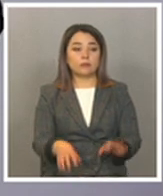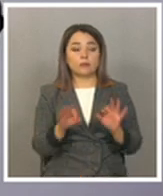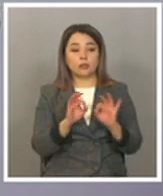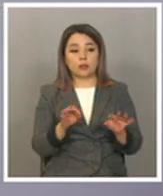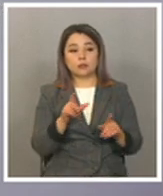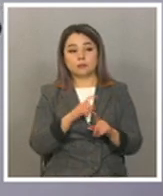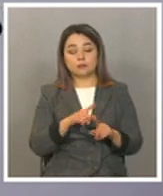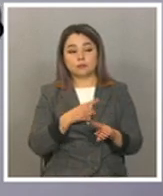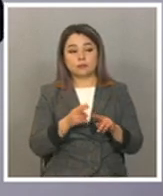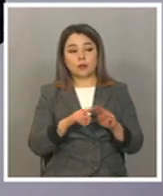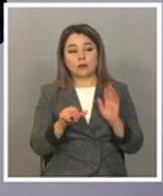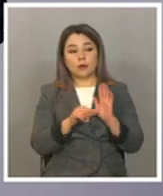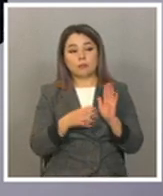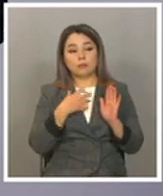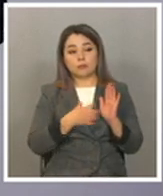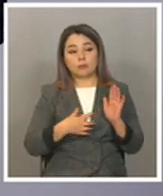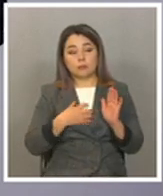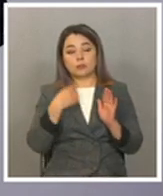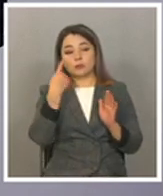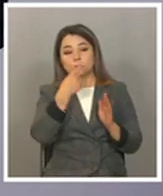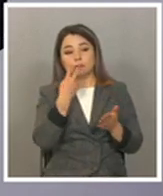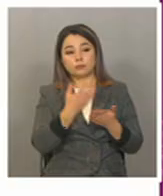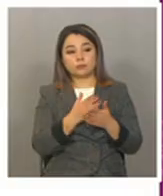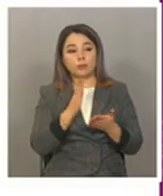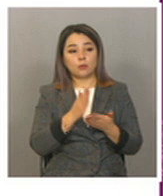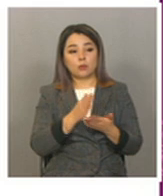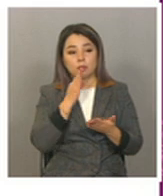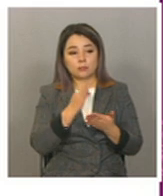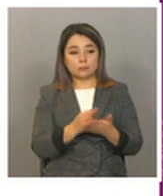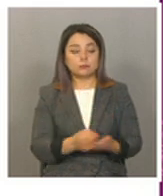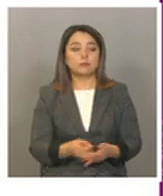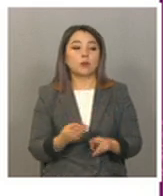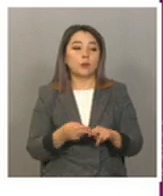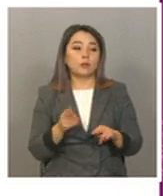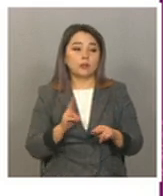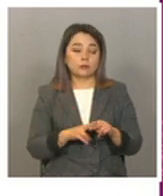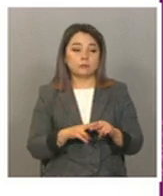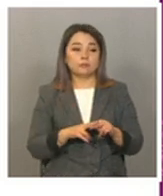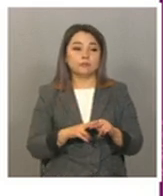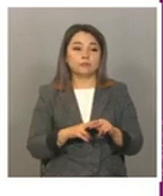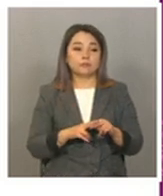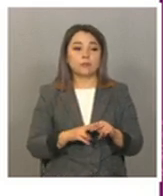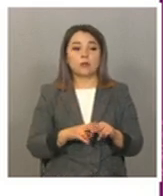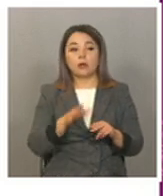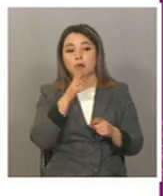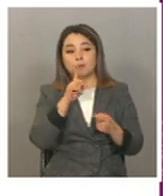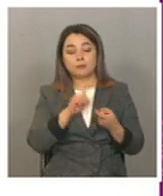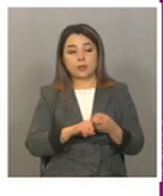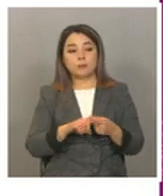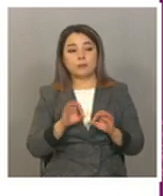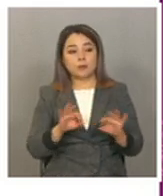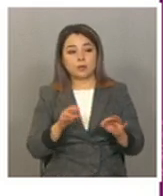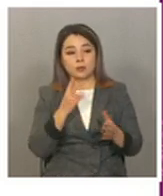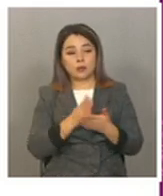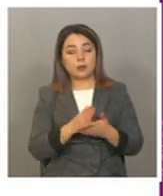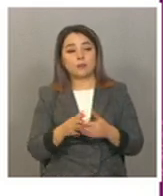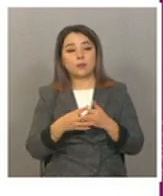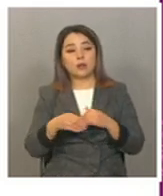Пысықтауыштың алты мағыналық түрлері болады. Олар мезгіл пысықтауыш,